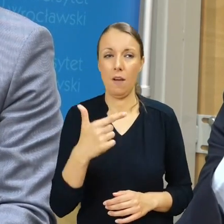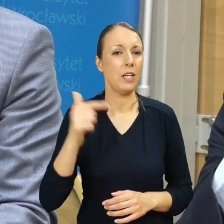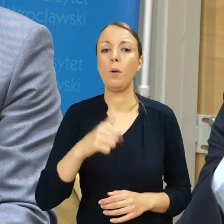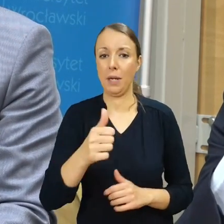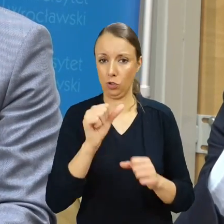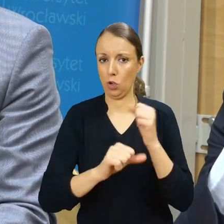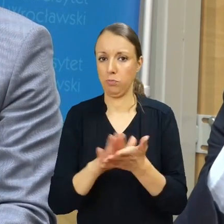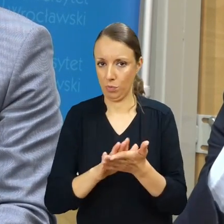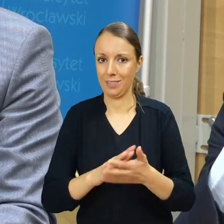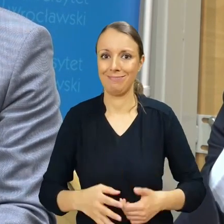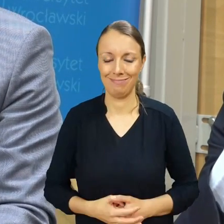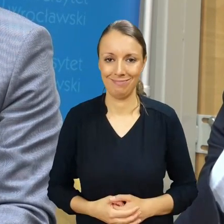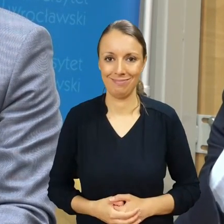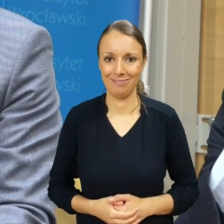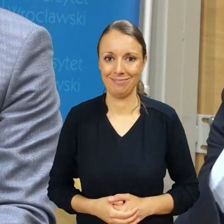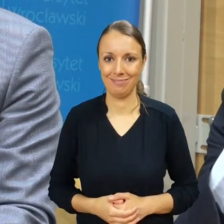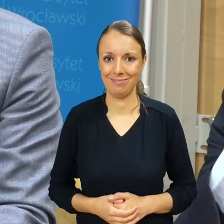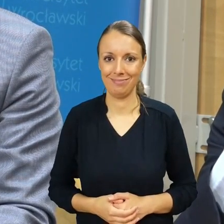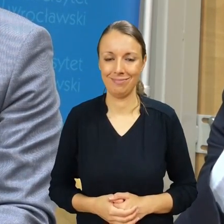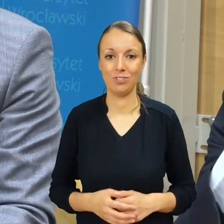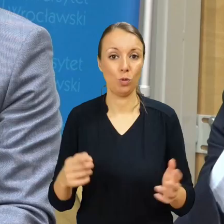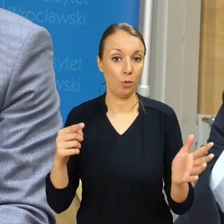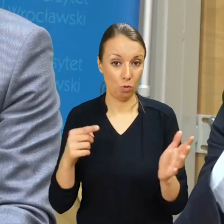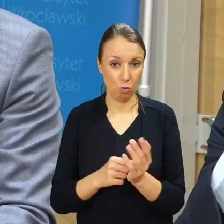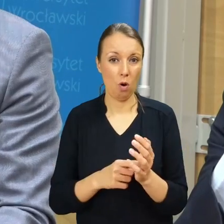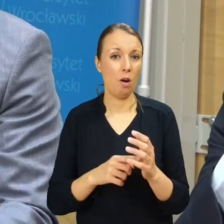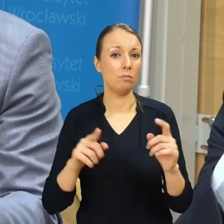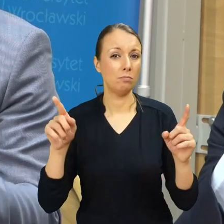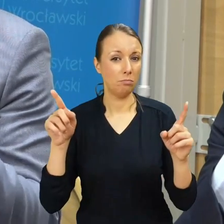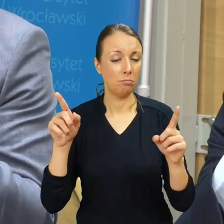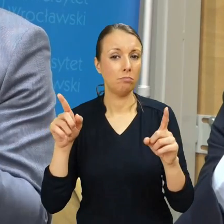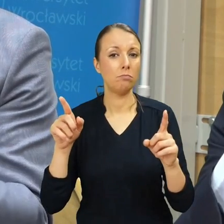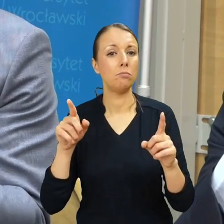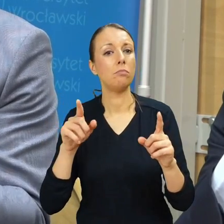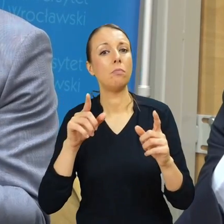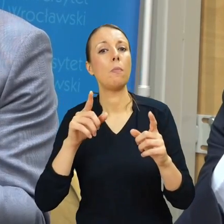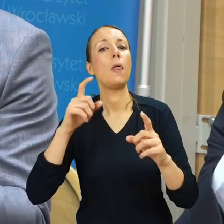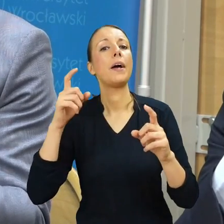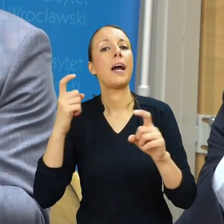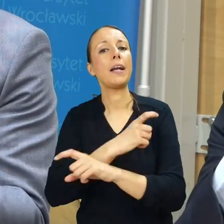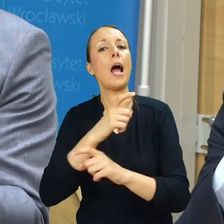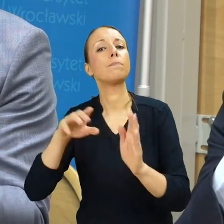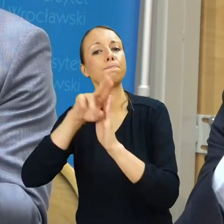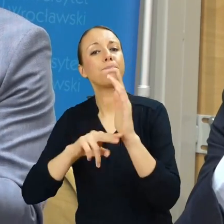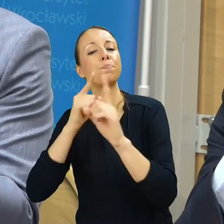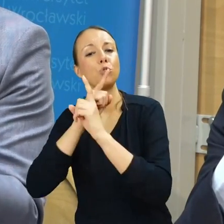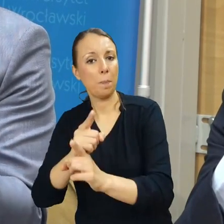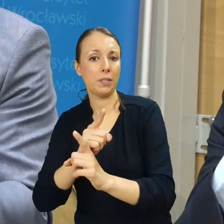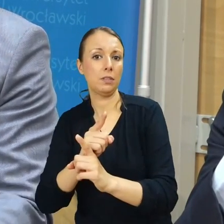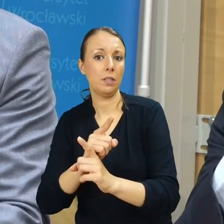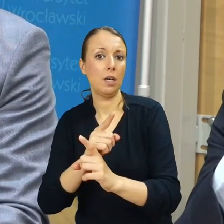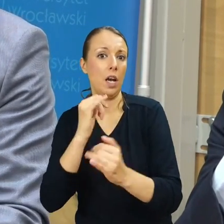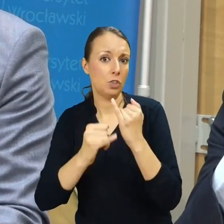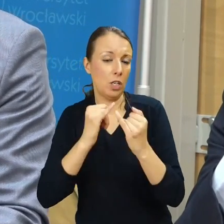2001 roku, stosować w krajowym porządku tam, gdzie daje coś więcej, czyli daje procedurę, prawda? Czyli daje procedurę, my